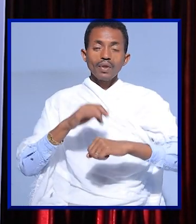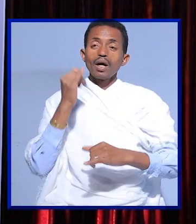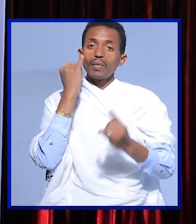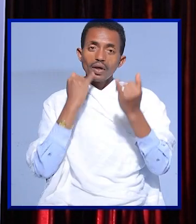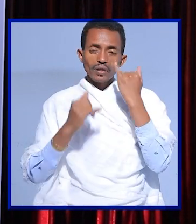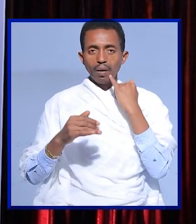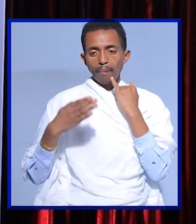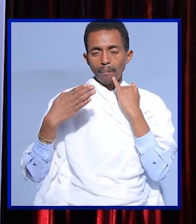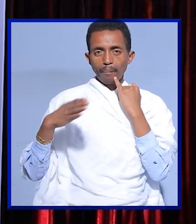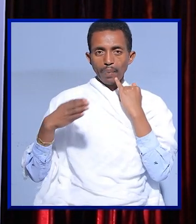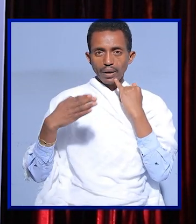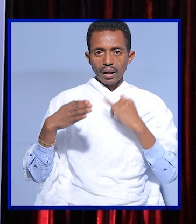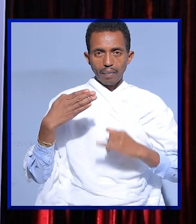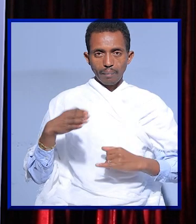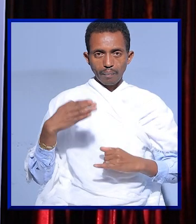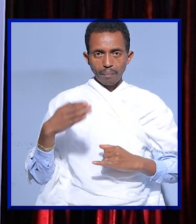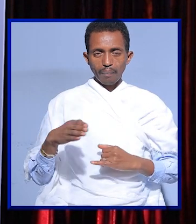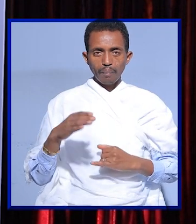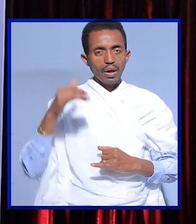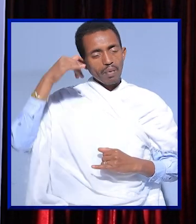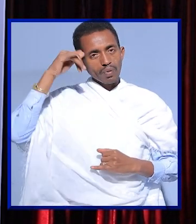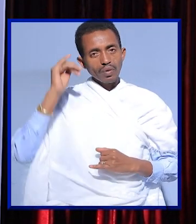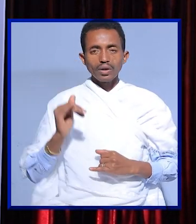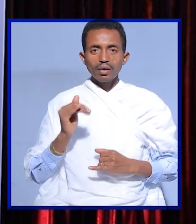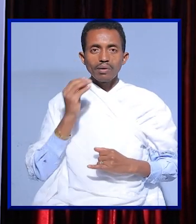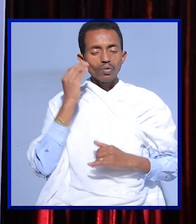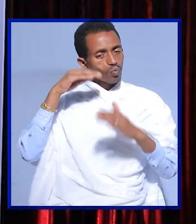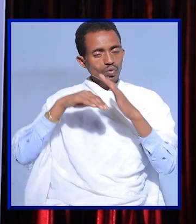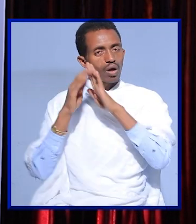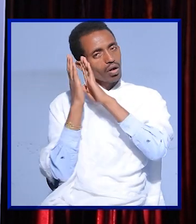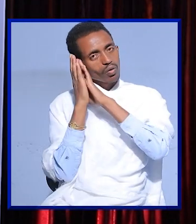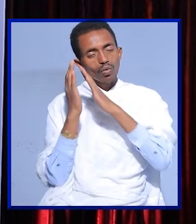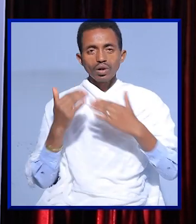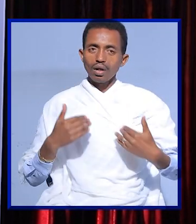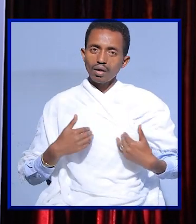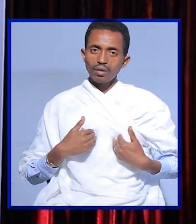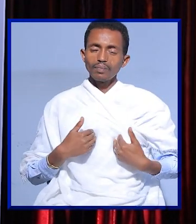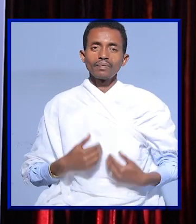በኢየሩሳሌም በቤተልሔም በከብቶች ግርግም ተኝቶ ሳለ